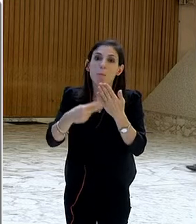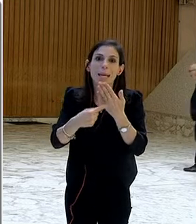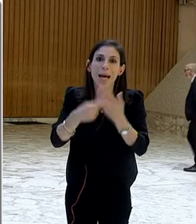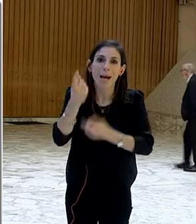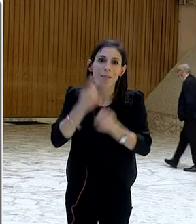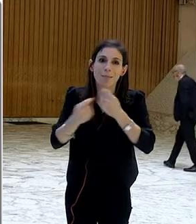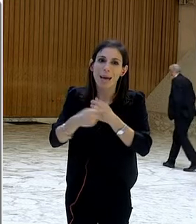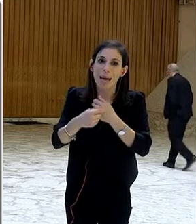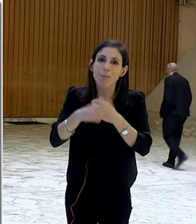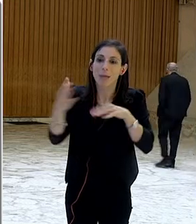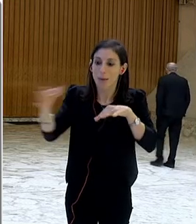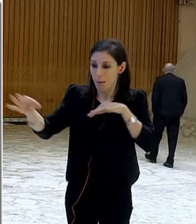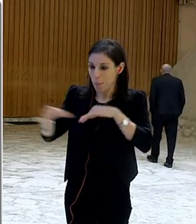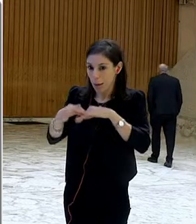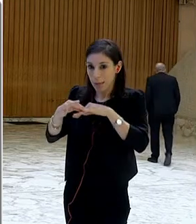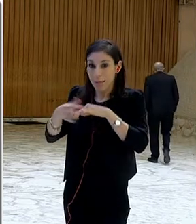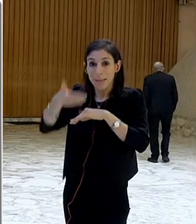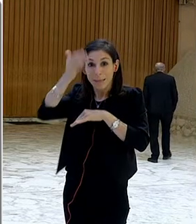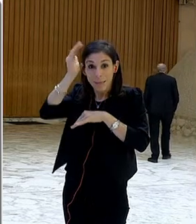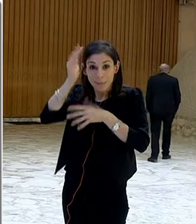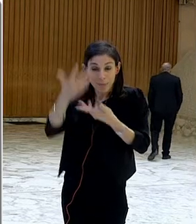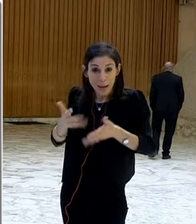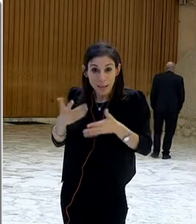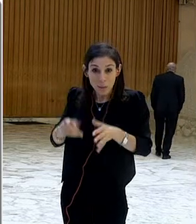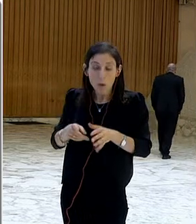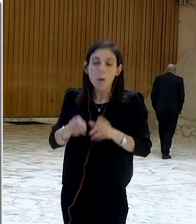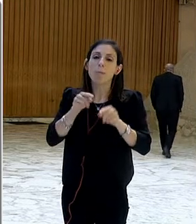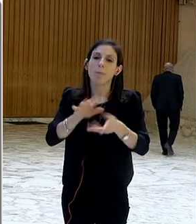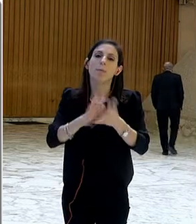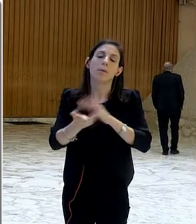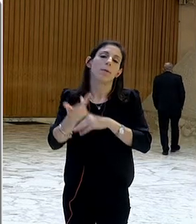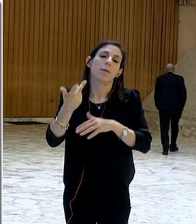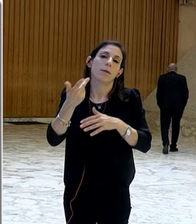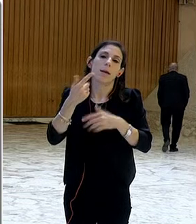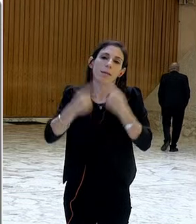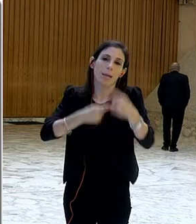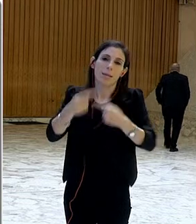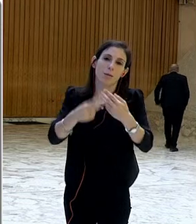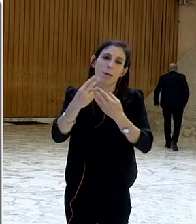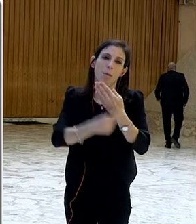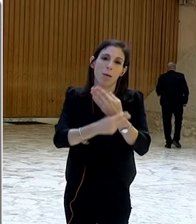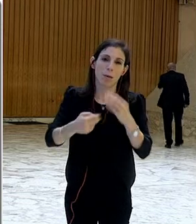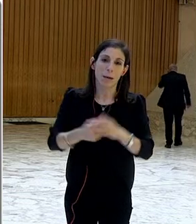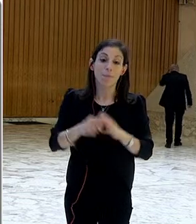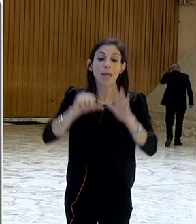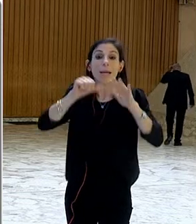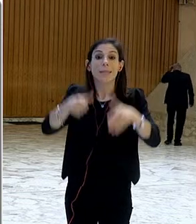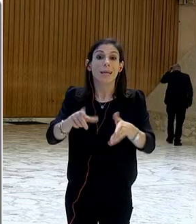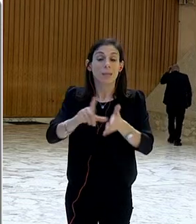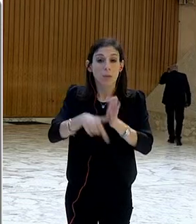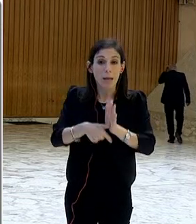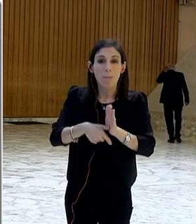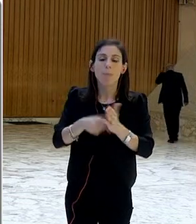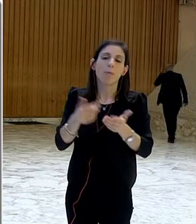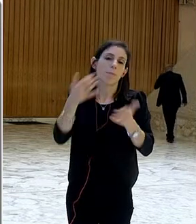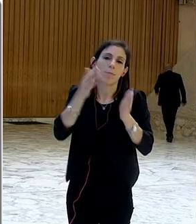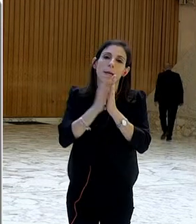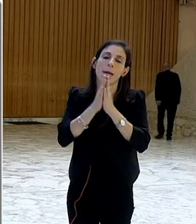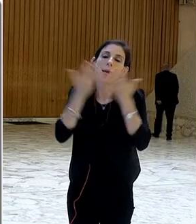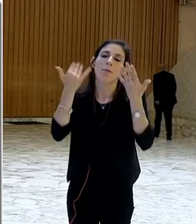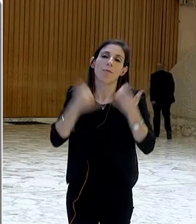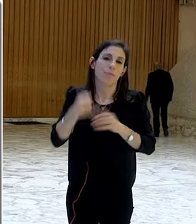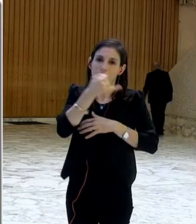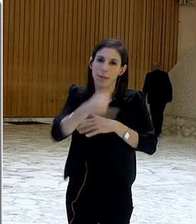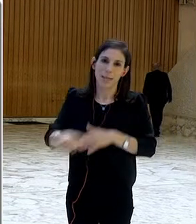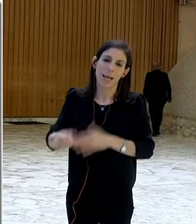baptismal. Le sixième temps est une prière finale d'action de grâce, où les frères et sœurs lèvent les yeux vers Dieu dans l'attente